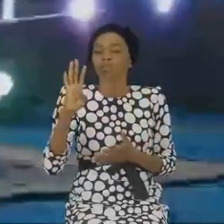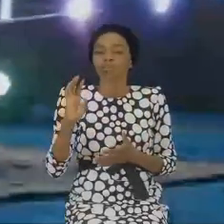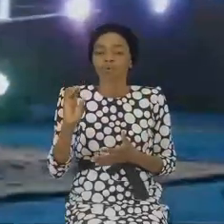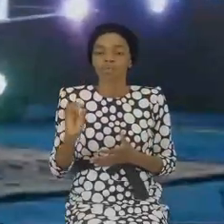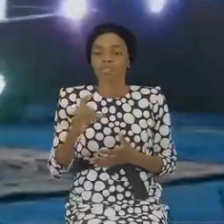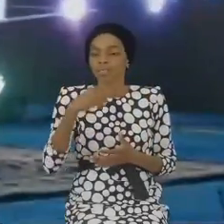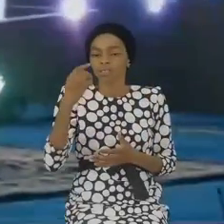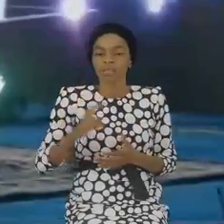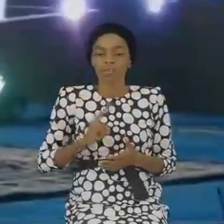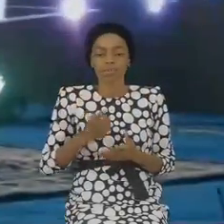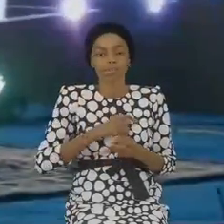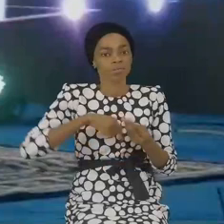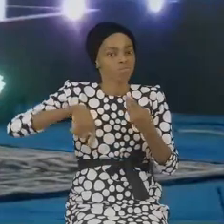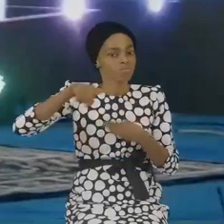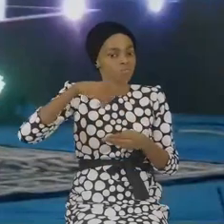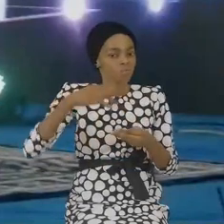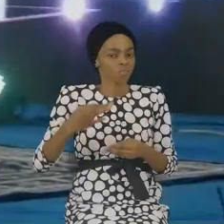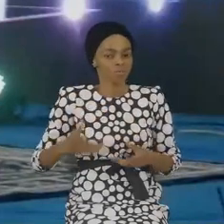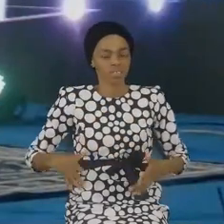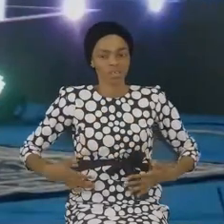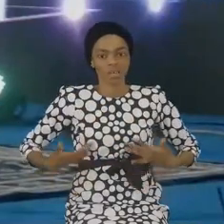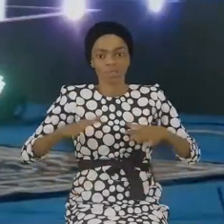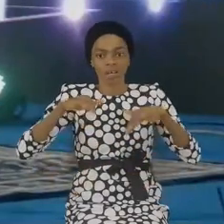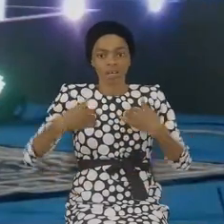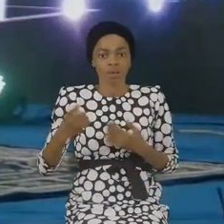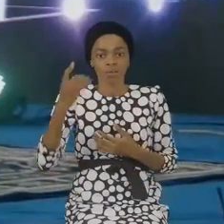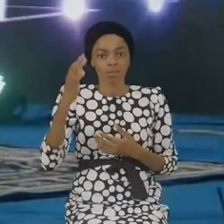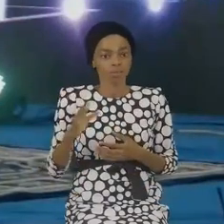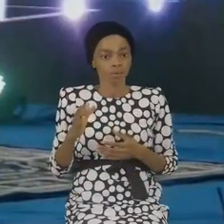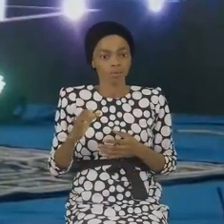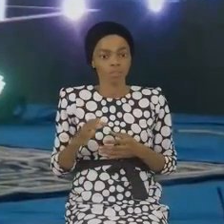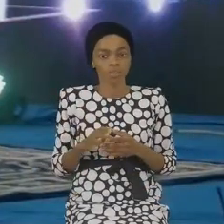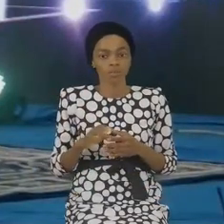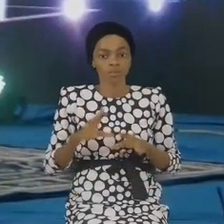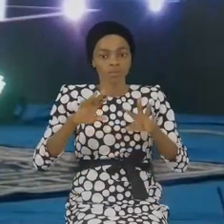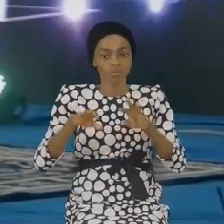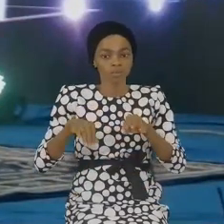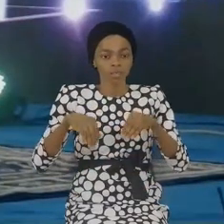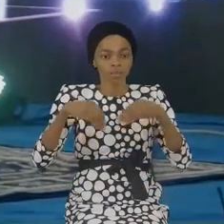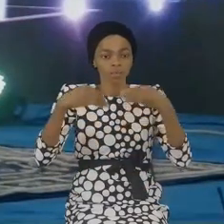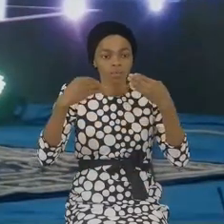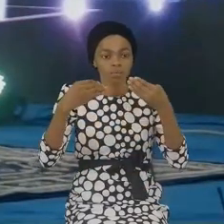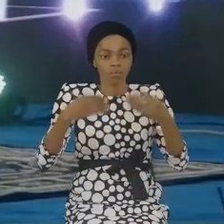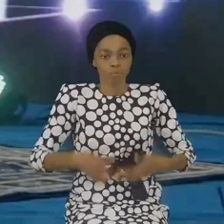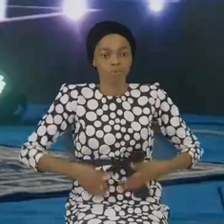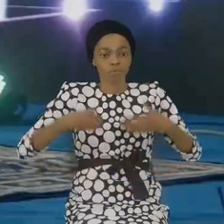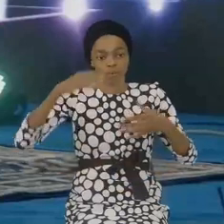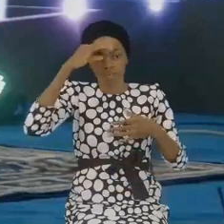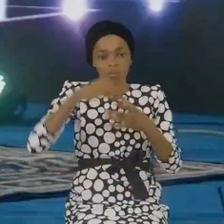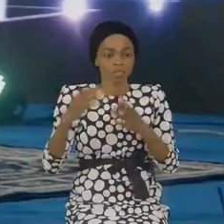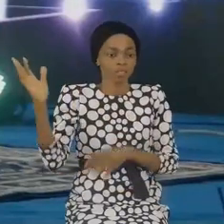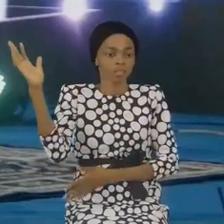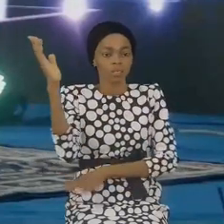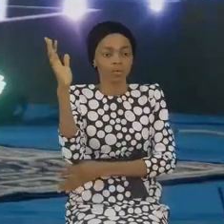en le résumé de leur vie, que de fois ils se révoltèrent contre lui dans le désert, que de fois ils